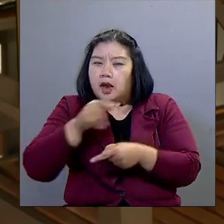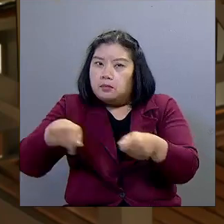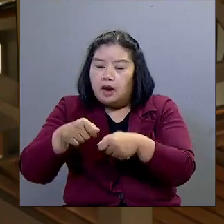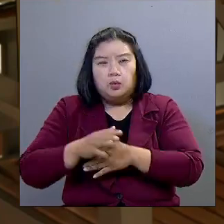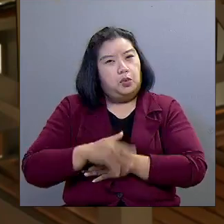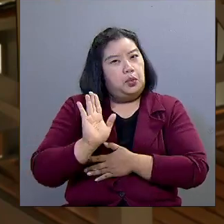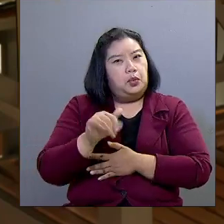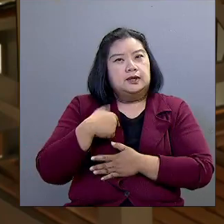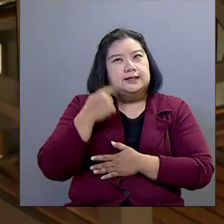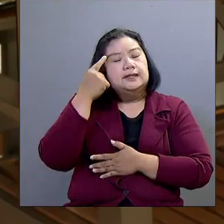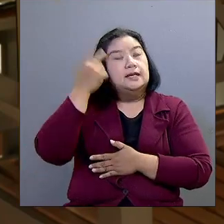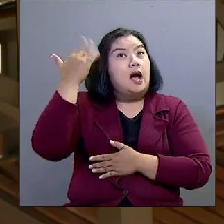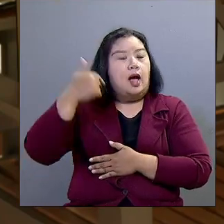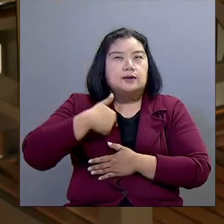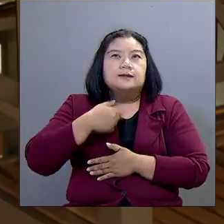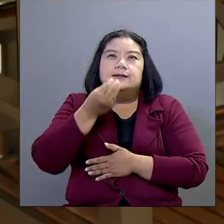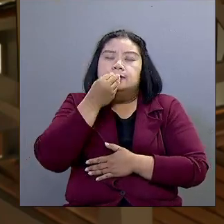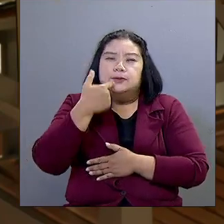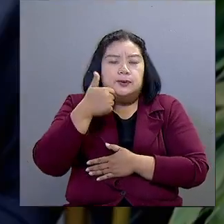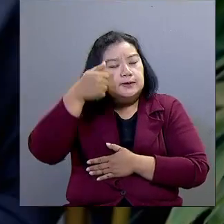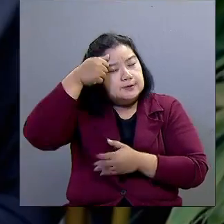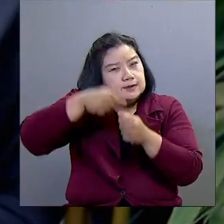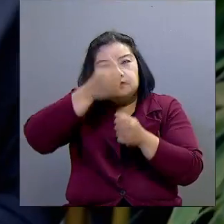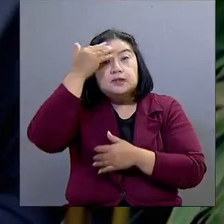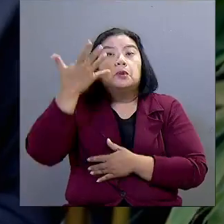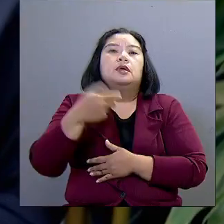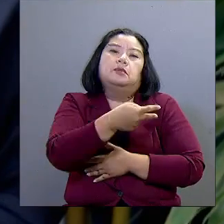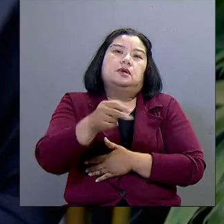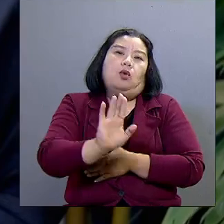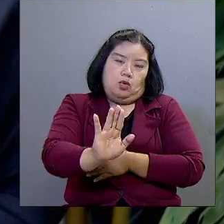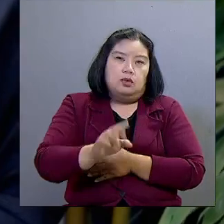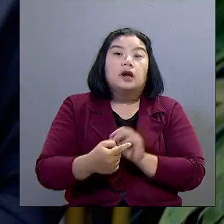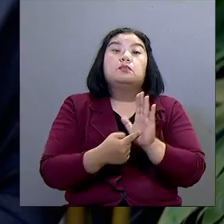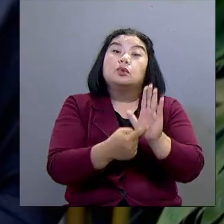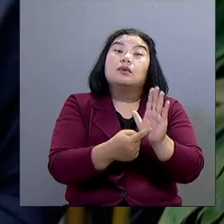พระยังจำได้ติดใจ อันนี้ก็เป็นเกร็ดเล็กน้อยแต่